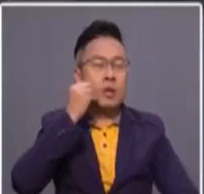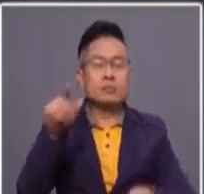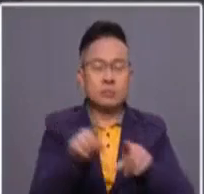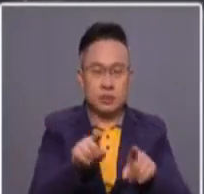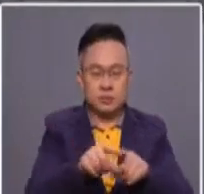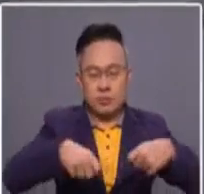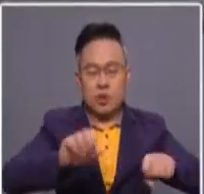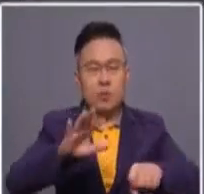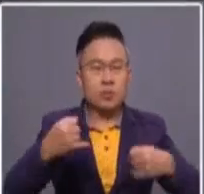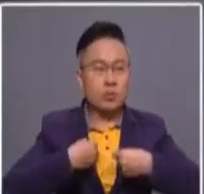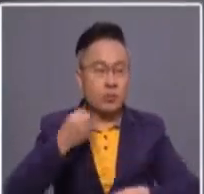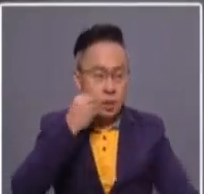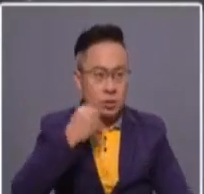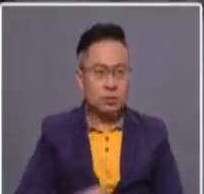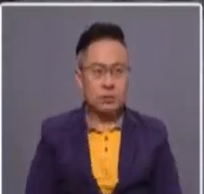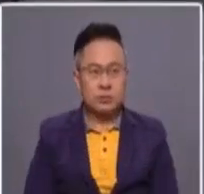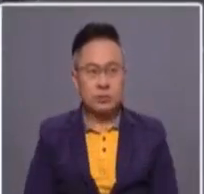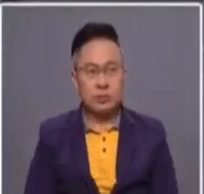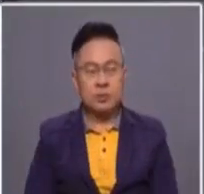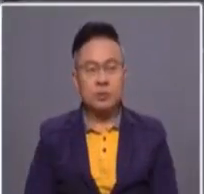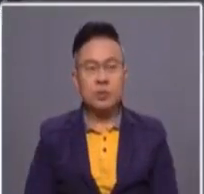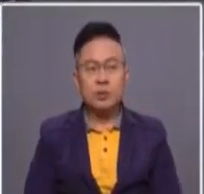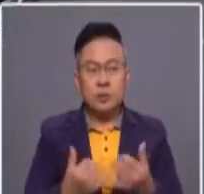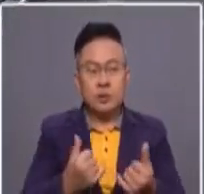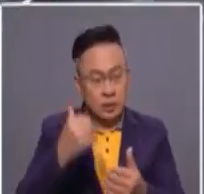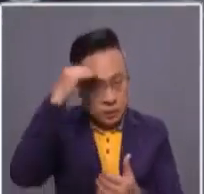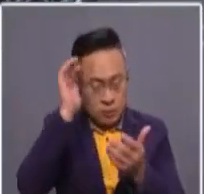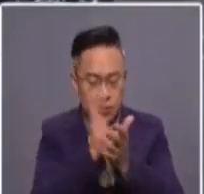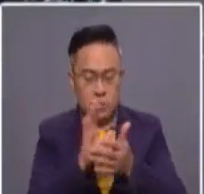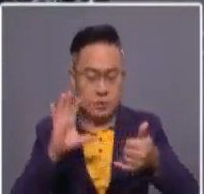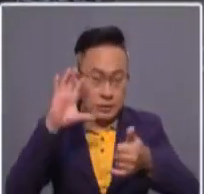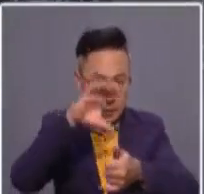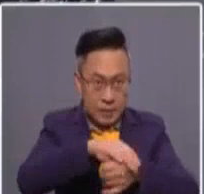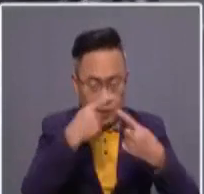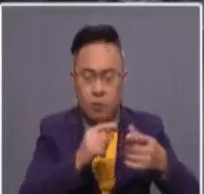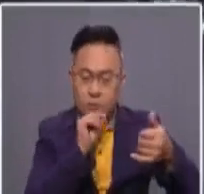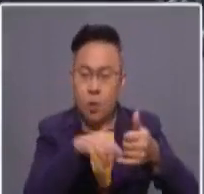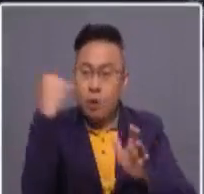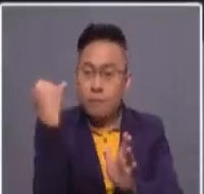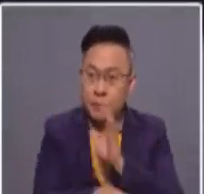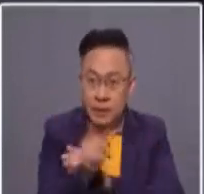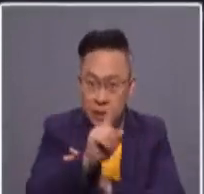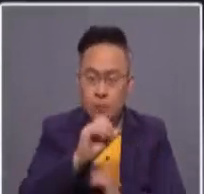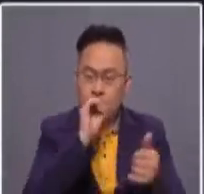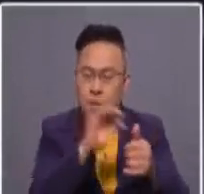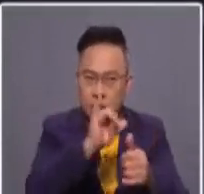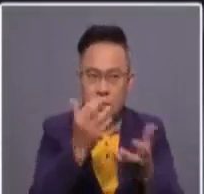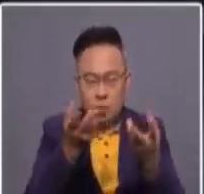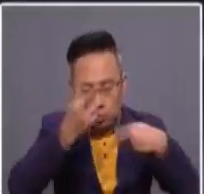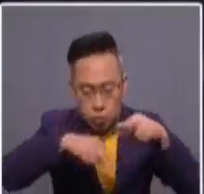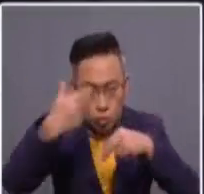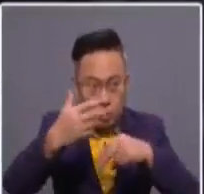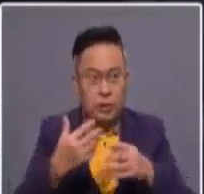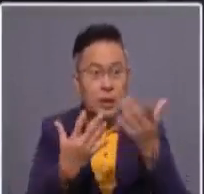ตะกี้เมื่อขออภัยนะที่บอกว่าเป็นผู้ต้องหาตอนนี้ตรวจสอบไปยังไม่มีการแจ้งข้อกล่าวหาเรื่องของการยิงปืนนะครับเดี๋ยวรอดูเจ้าที่อีกครั้งนึงรถ